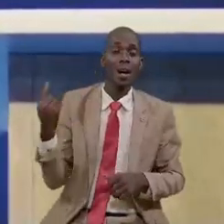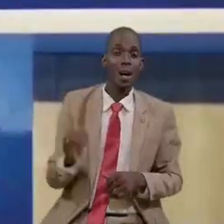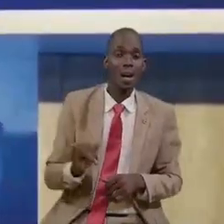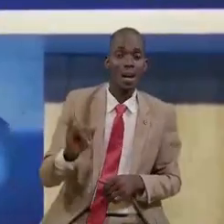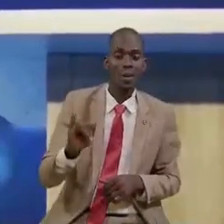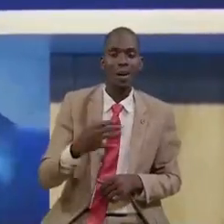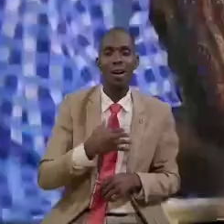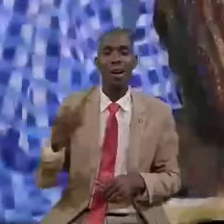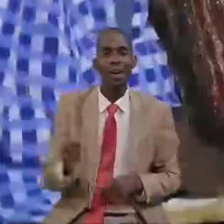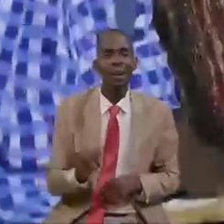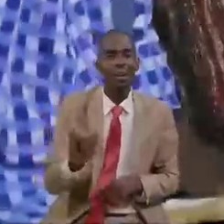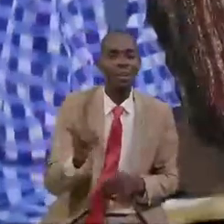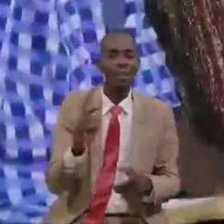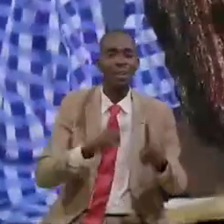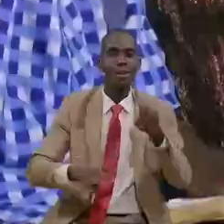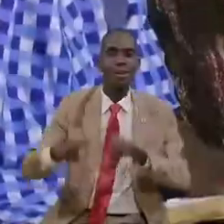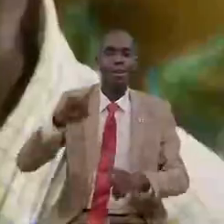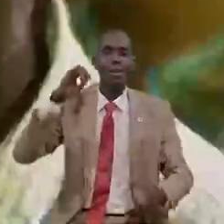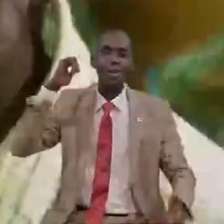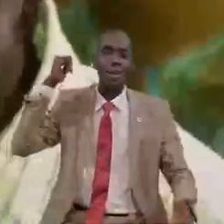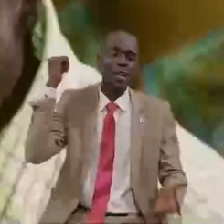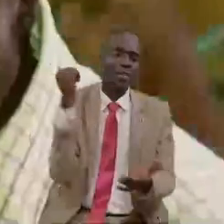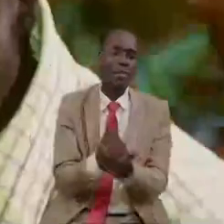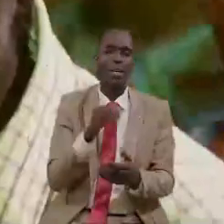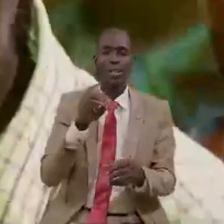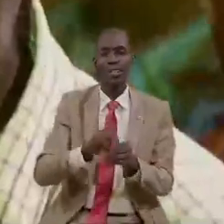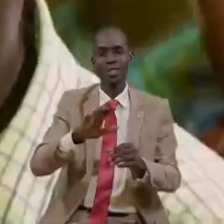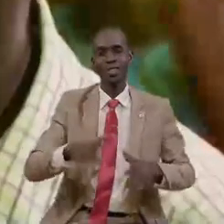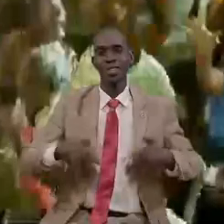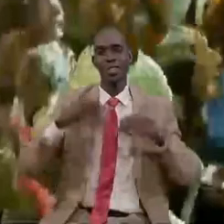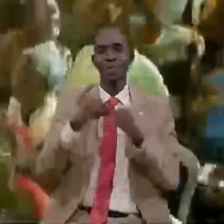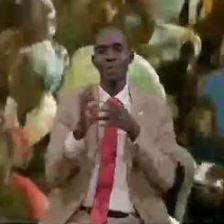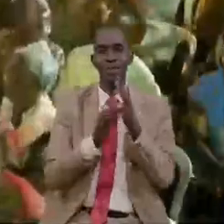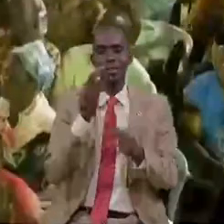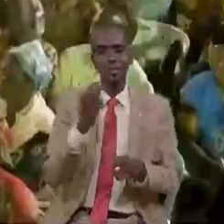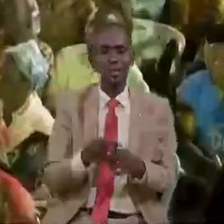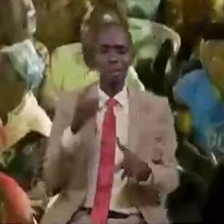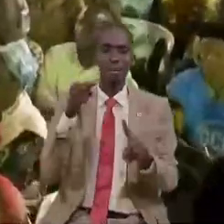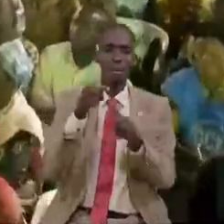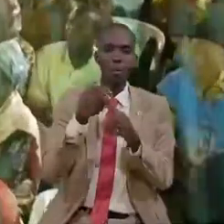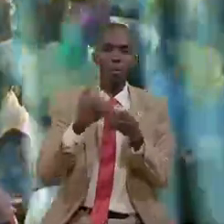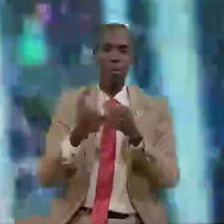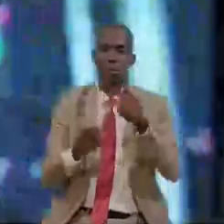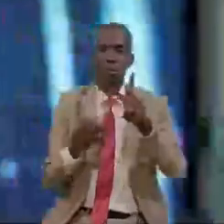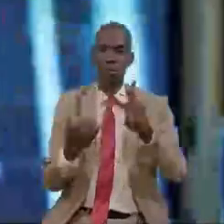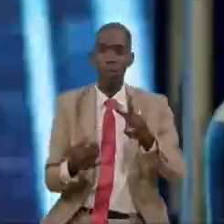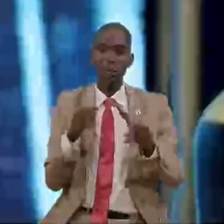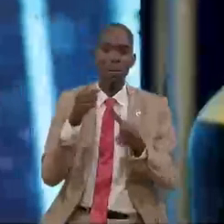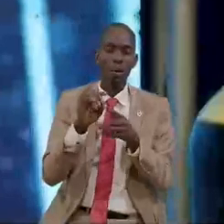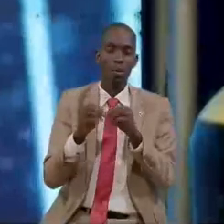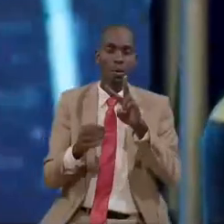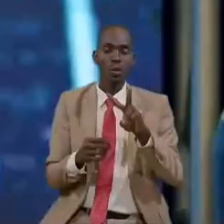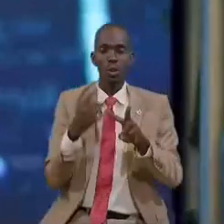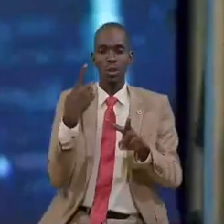dis Amen dans votre vie. Numéro 2 maintenant. Numéro 2, c'est la